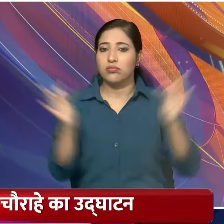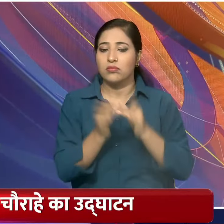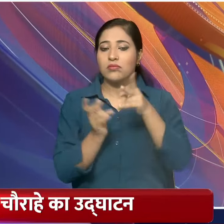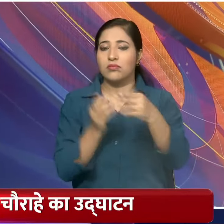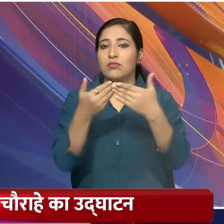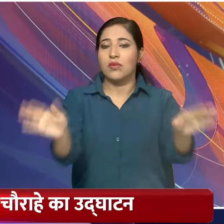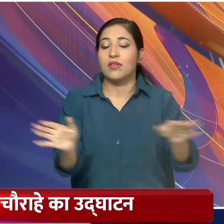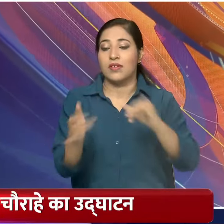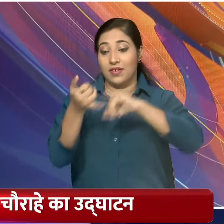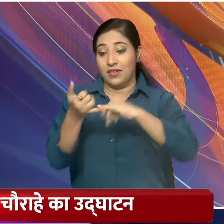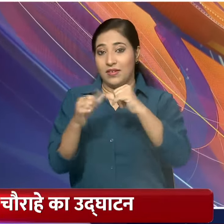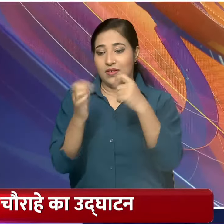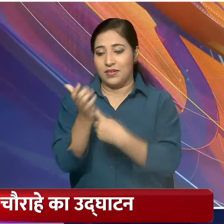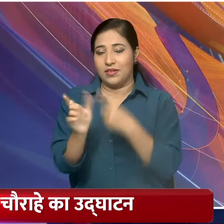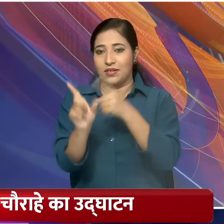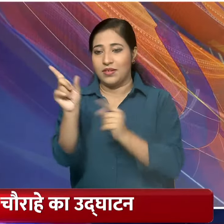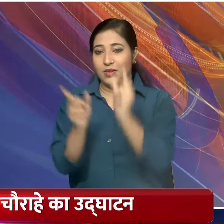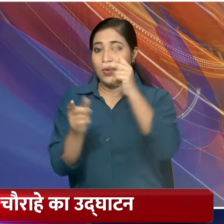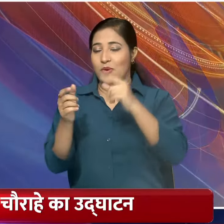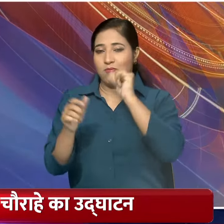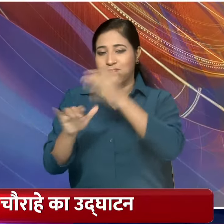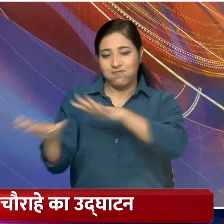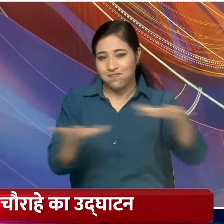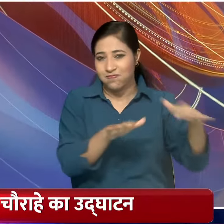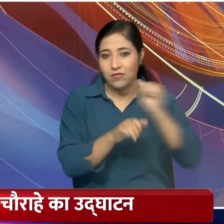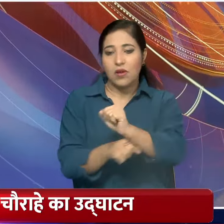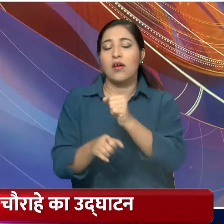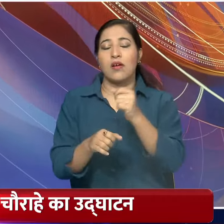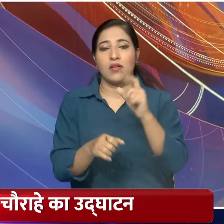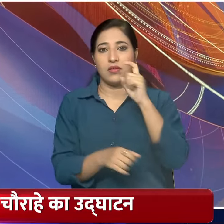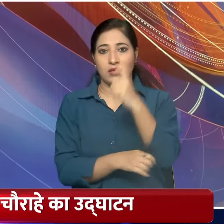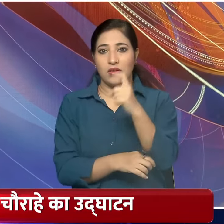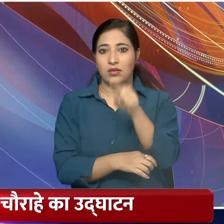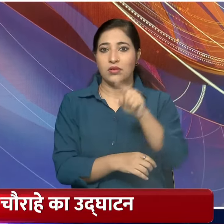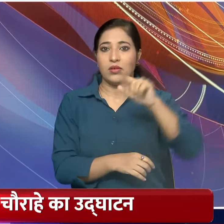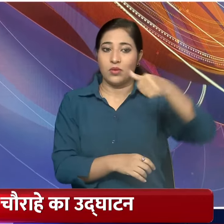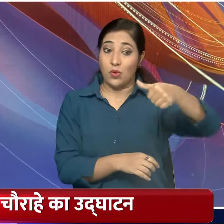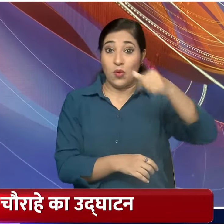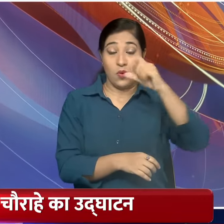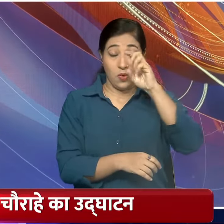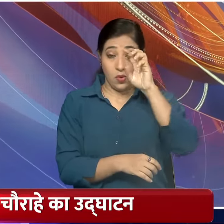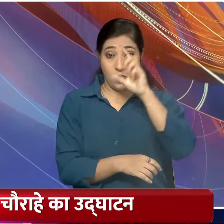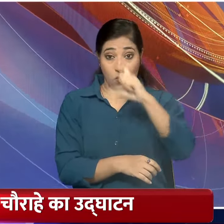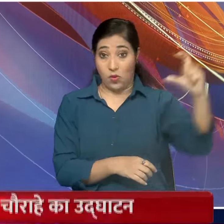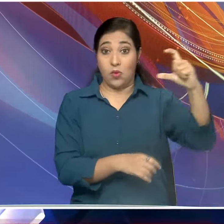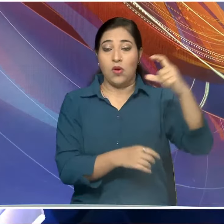तट पर 7.9 करोड़ रुपए की लागत से विकसित किया गया है चौराहा।